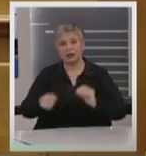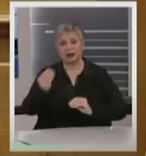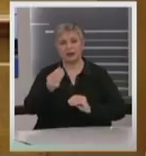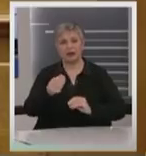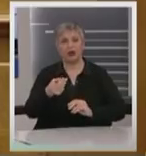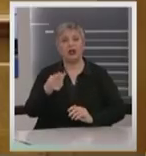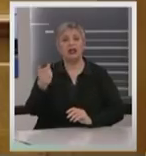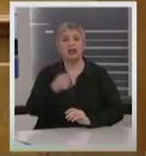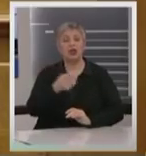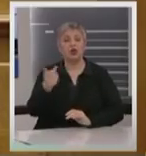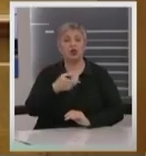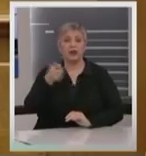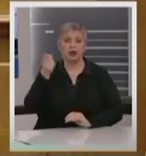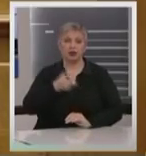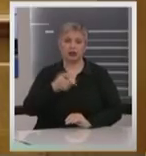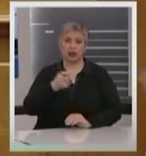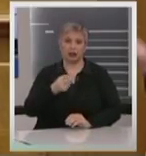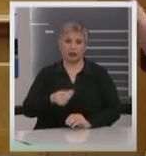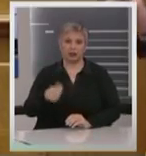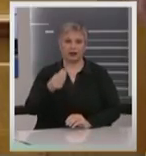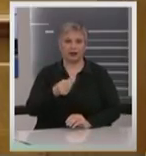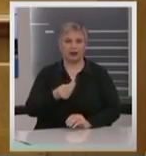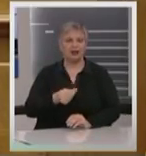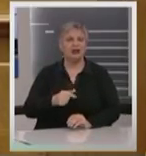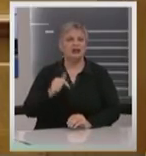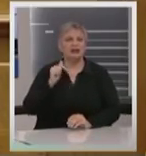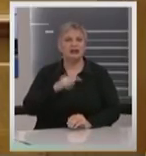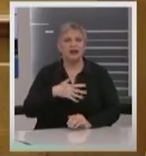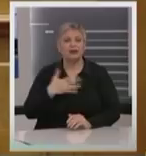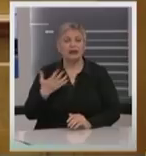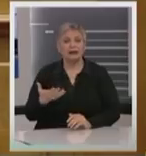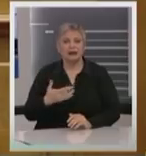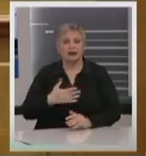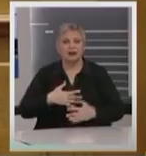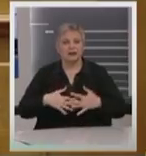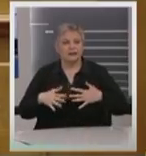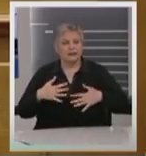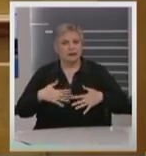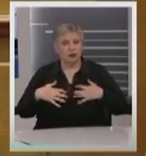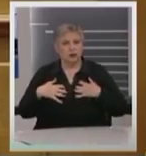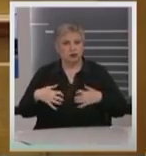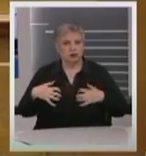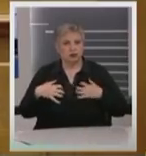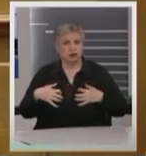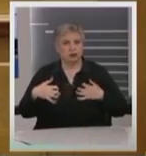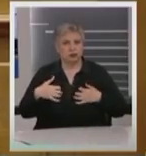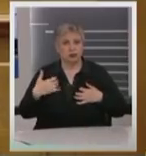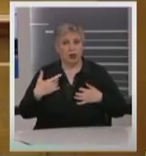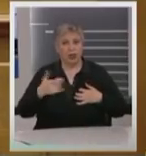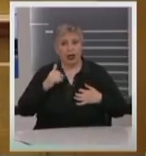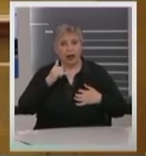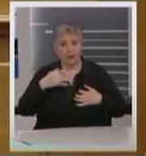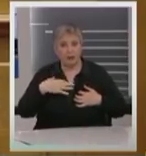22%. Και όλοι αυτοί είναι όμοιροι των υποσχέσεών σας για μονιμοποίηση κόντρα